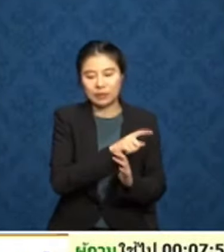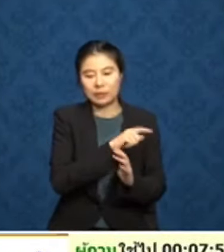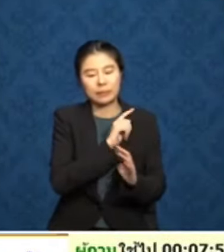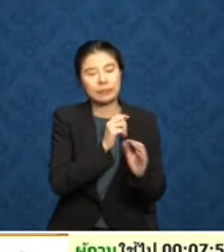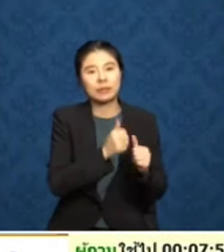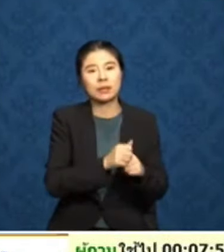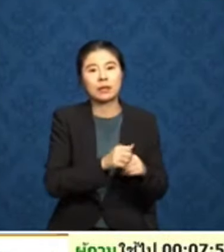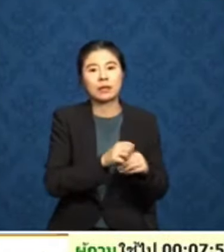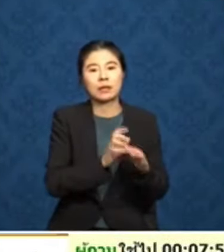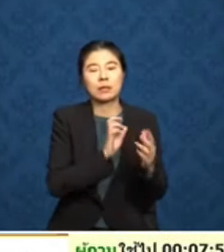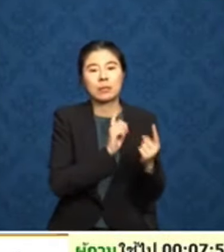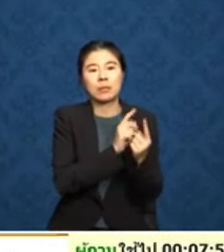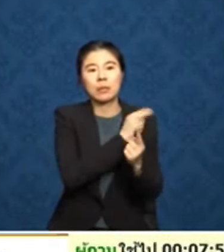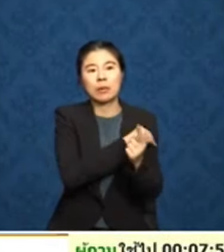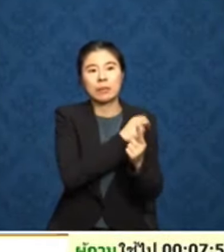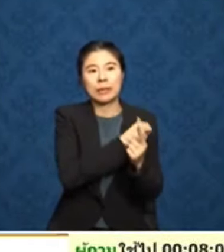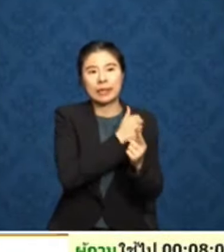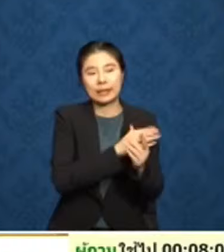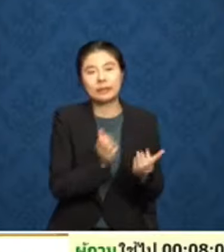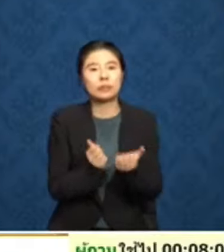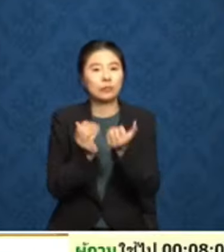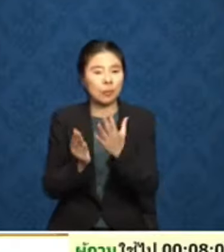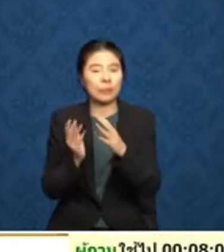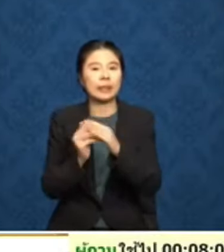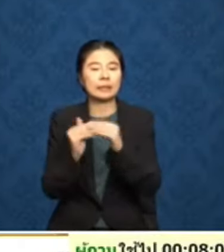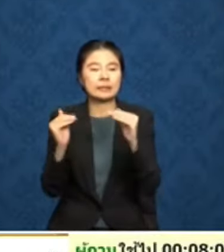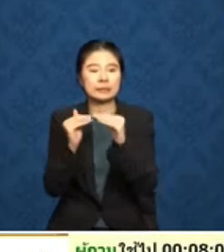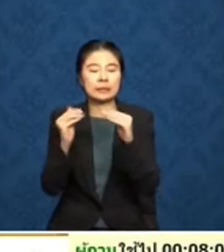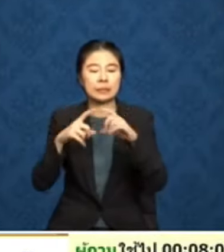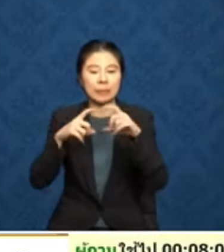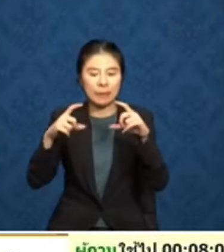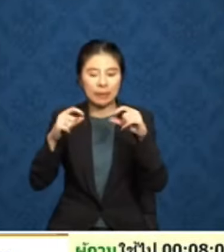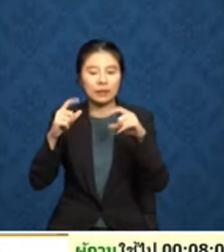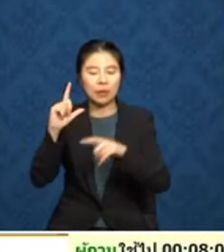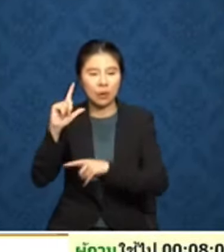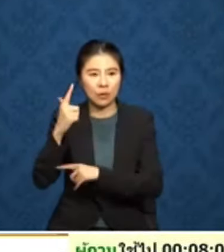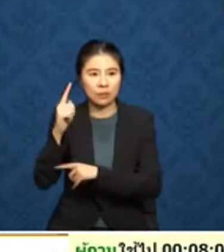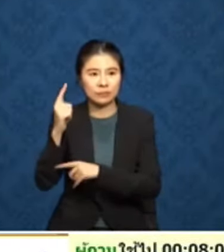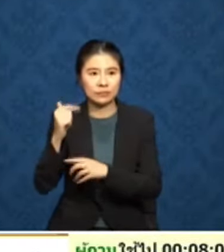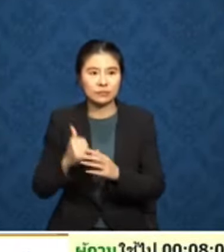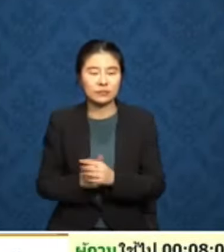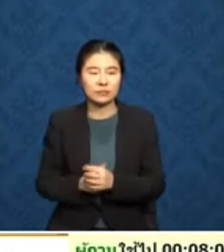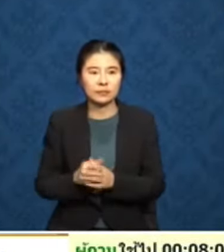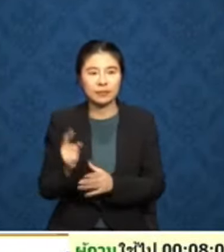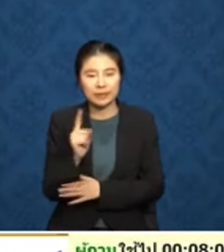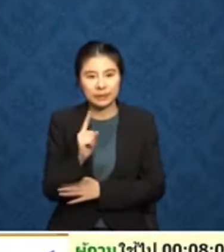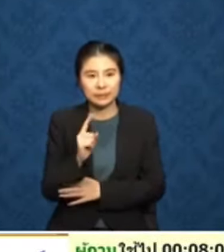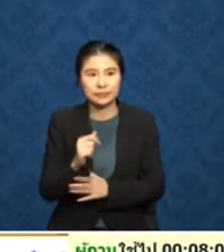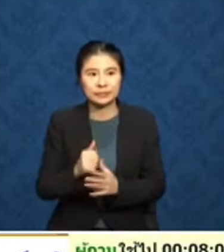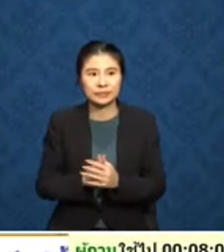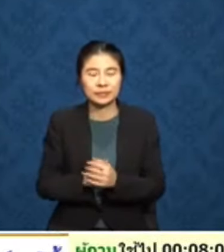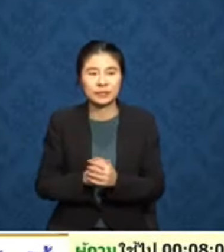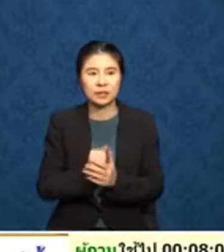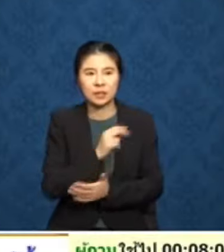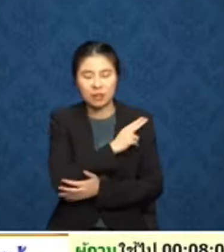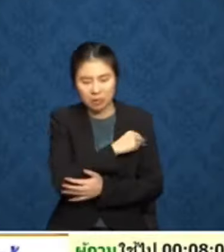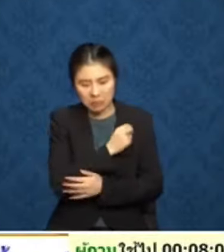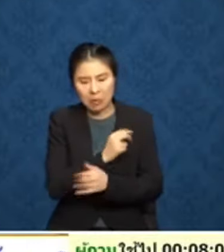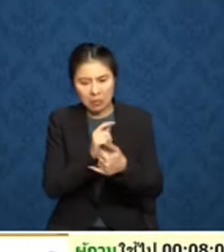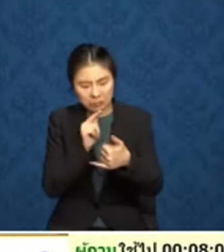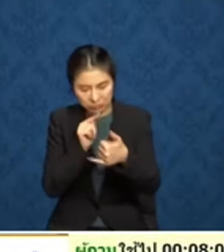ชได้พอพาไปถึงค่ะสิ่งที่เกิดขึ้นที่โรงพยาบาลอีกก็คือว่าแพทย์เนี่ยจะมีการประ